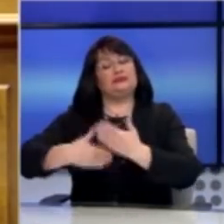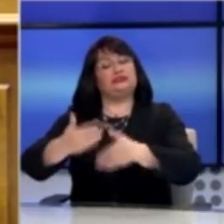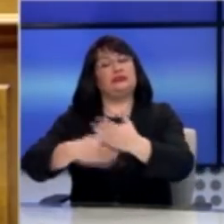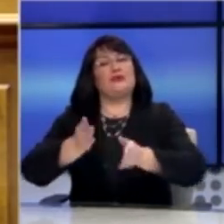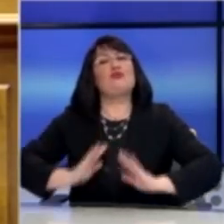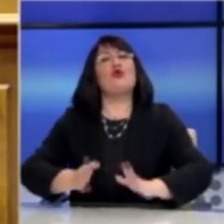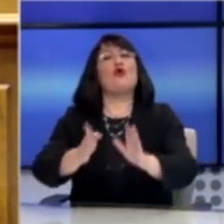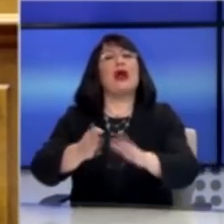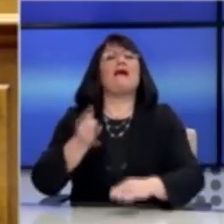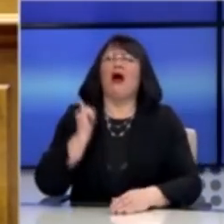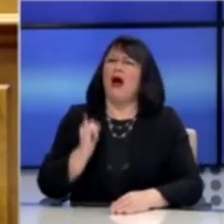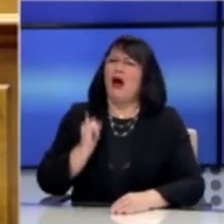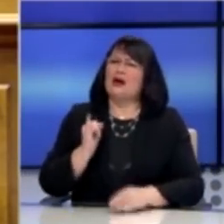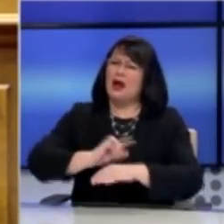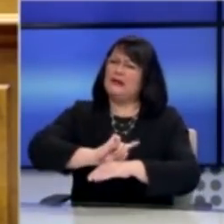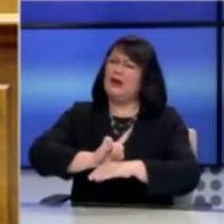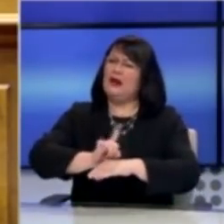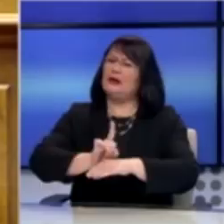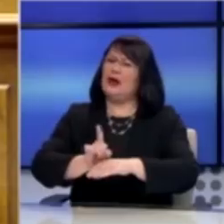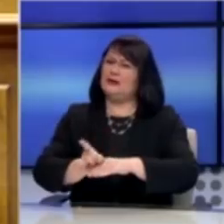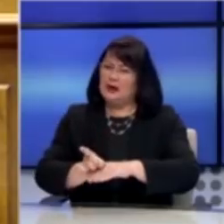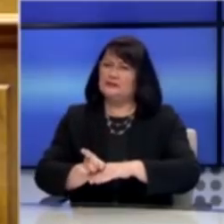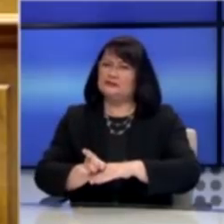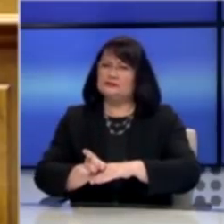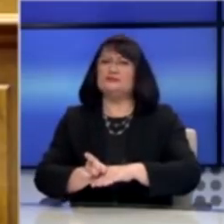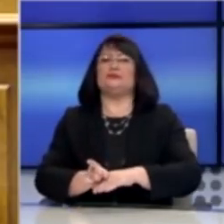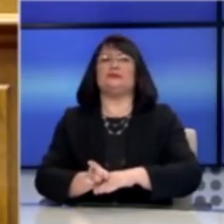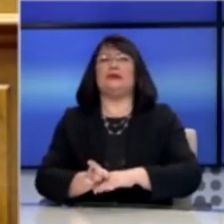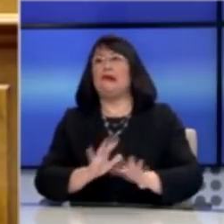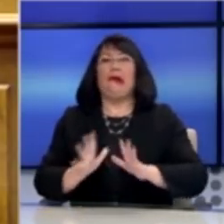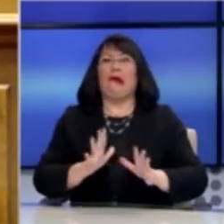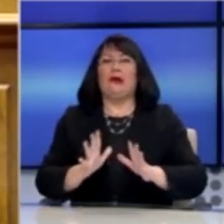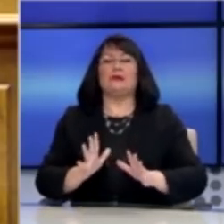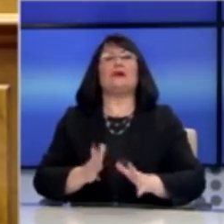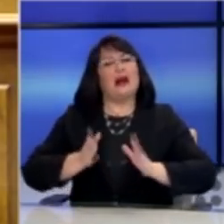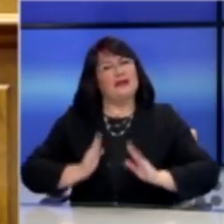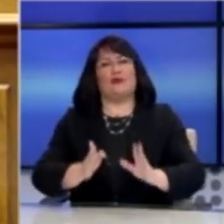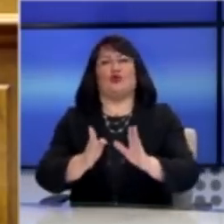Μπορεί να καθυστέρησε λίγο, να έχασε προσωρινά το ρυθμό του, αλλά θα προχωρήσει.